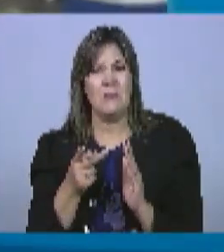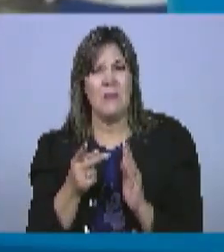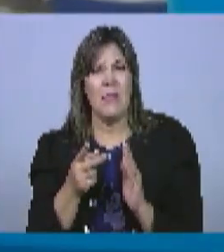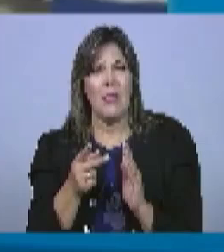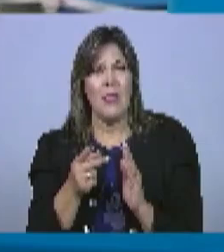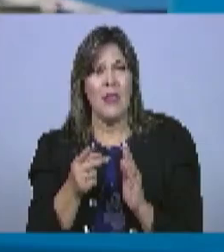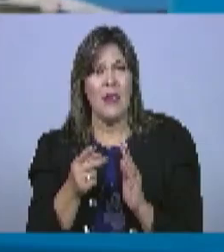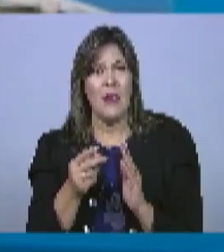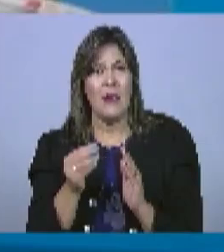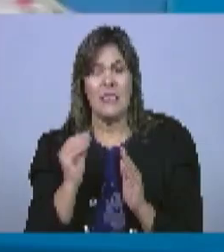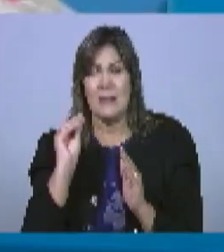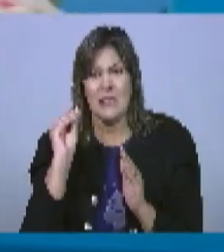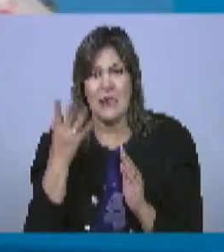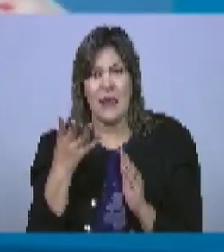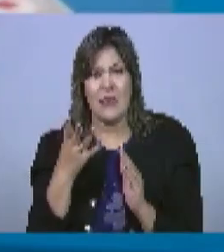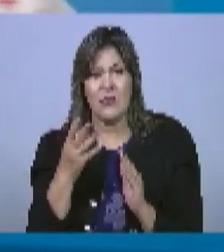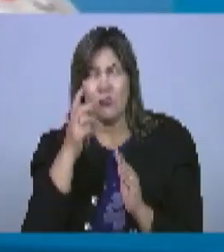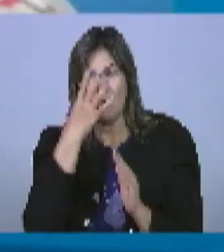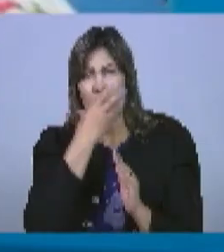الشديد